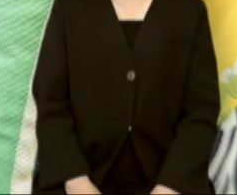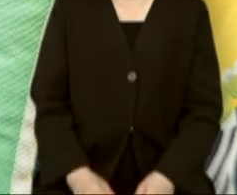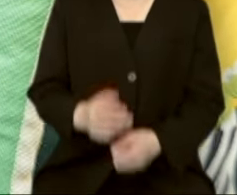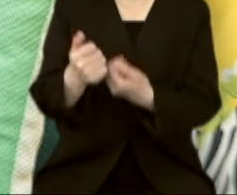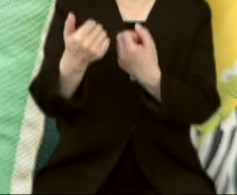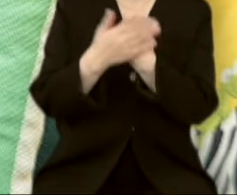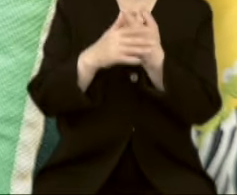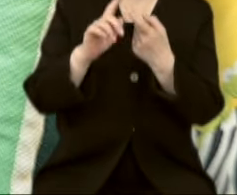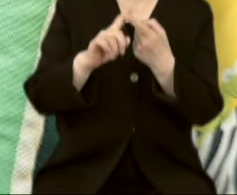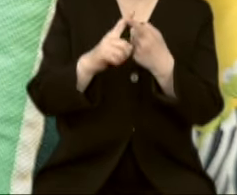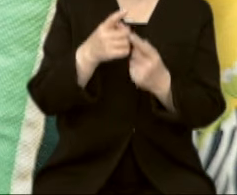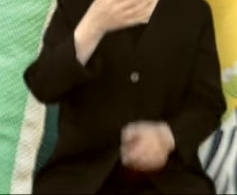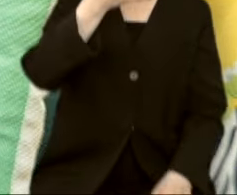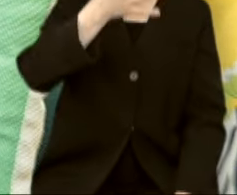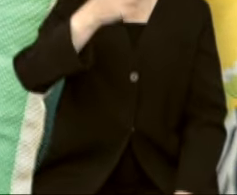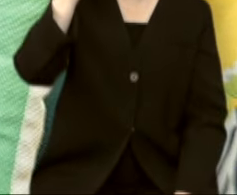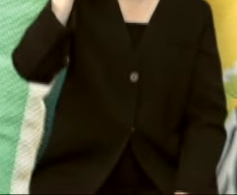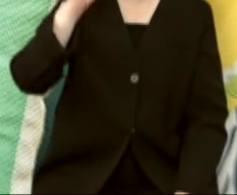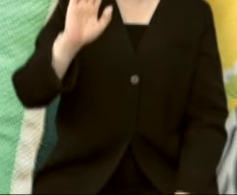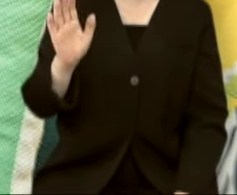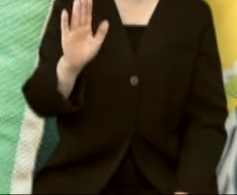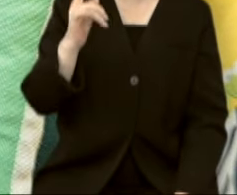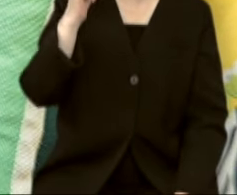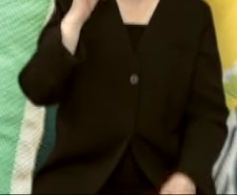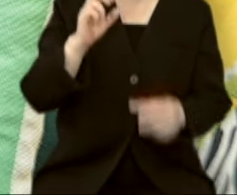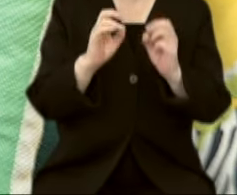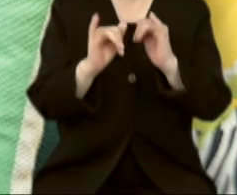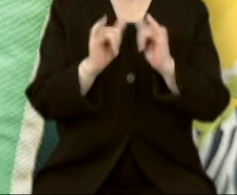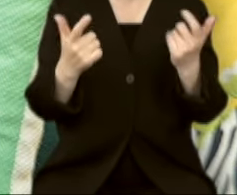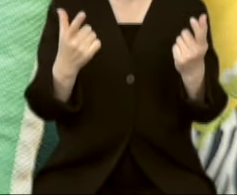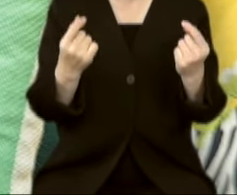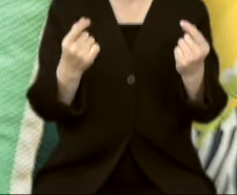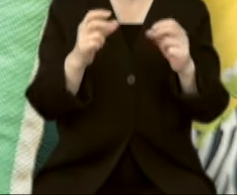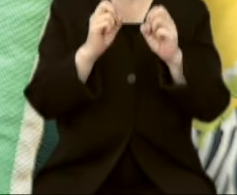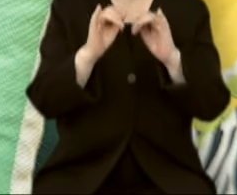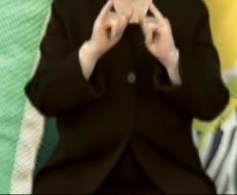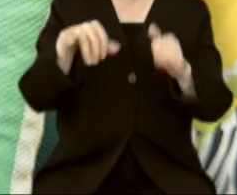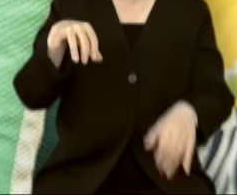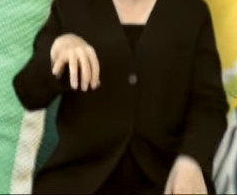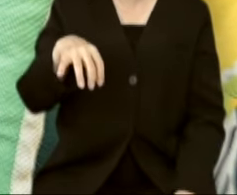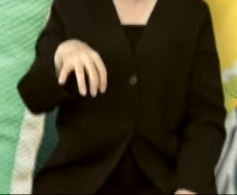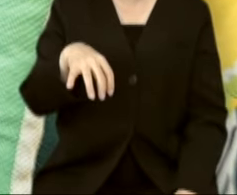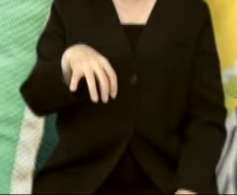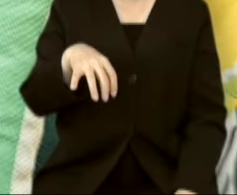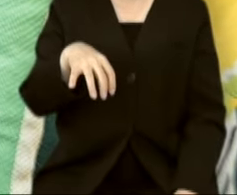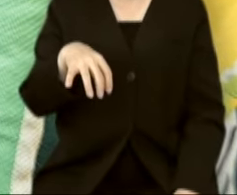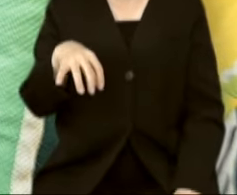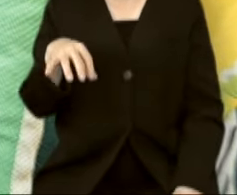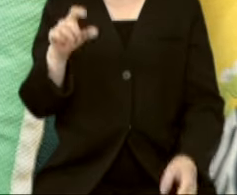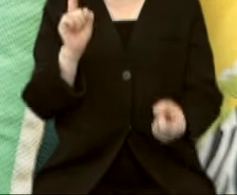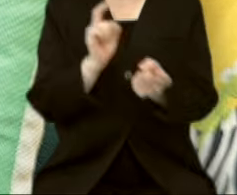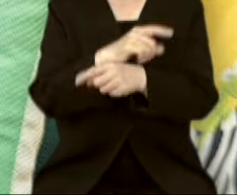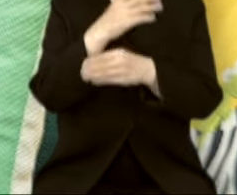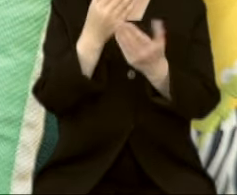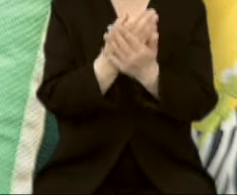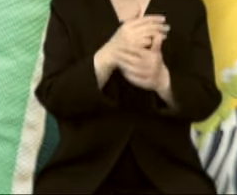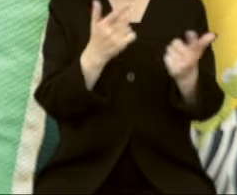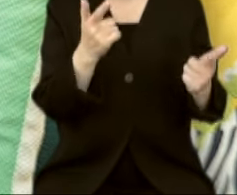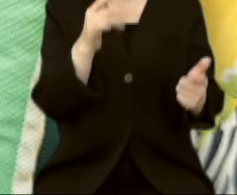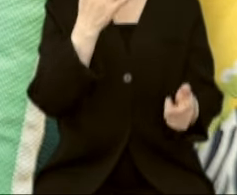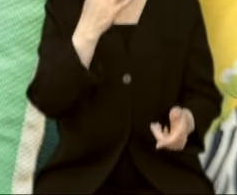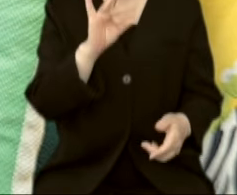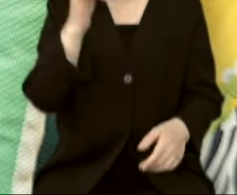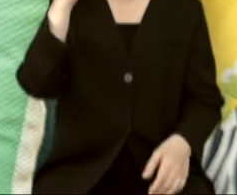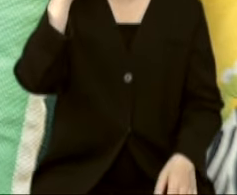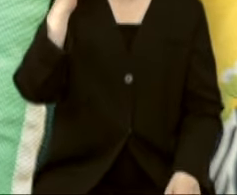하나님의 은혜로 힘들다는 생각보다는 선교사니까 선교지에서 당하는 겪는 모든 것들이 다